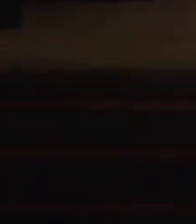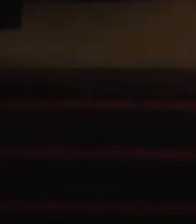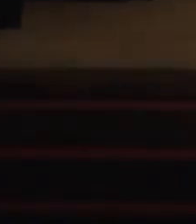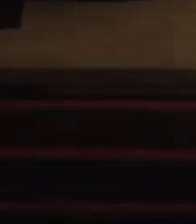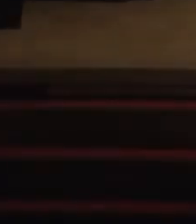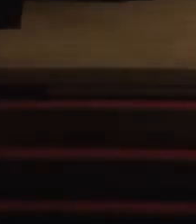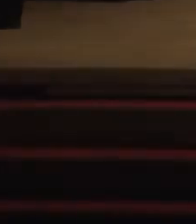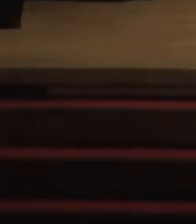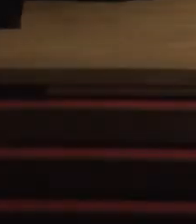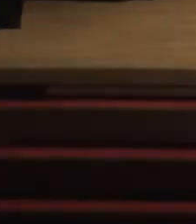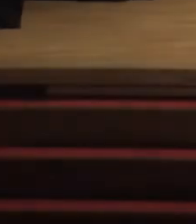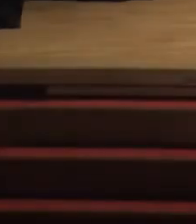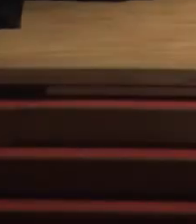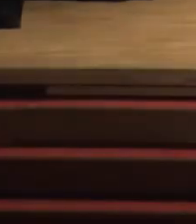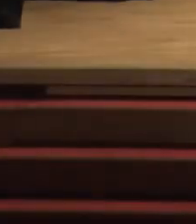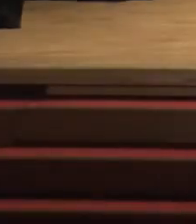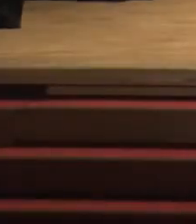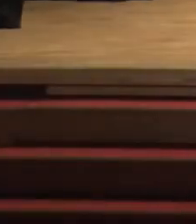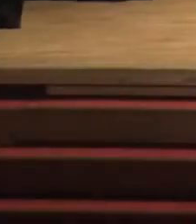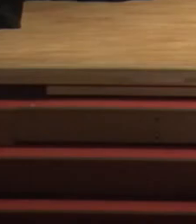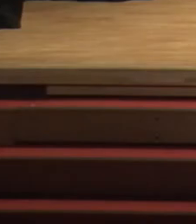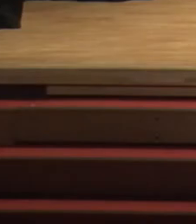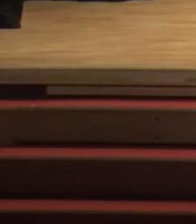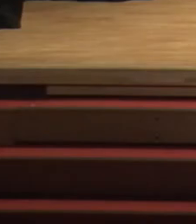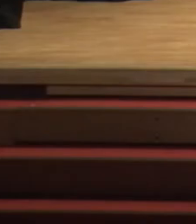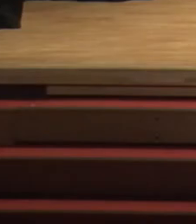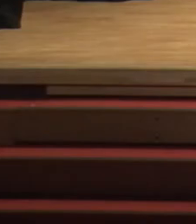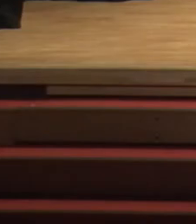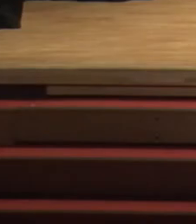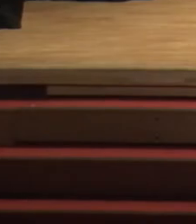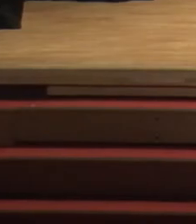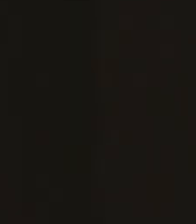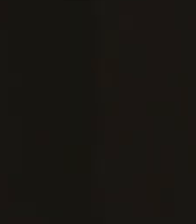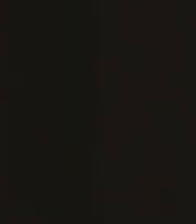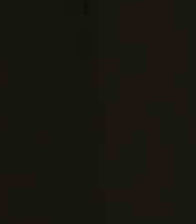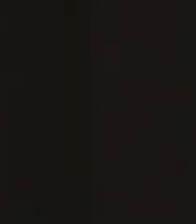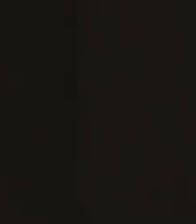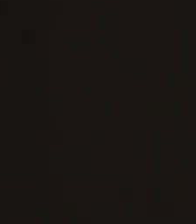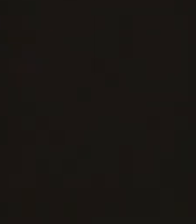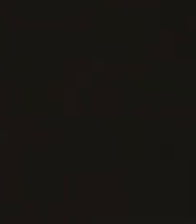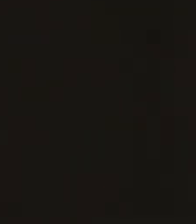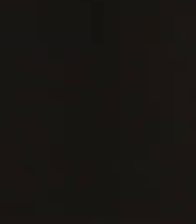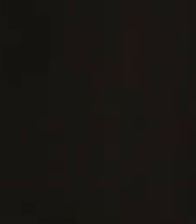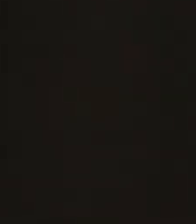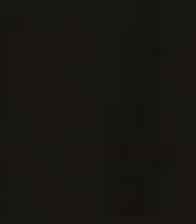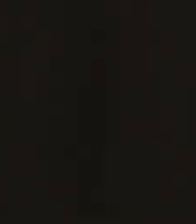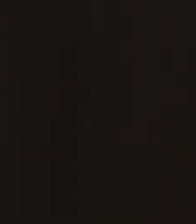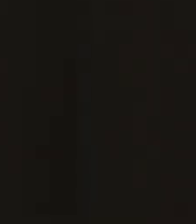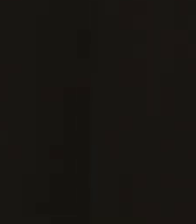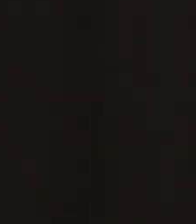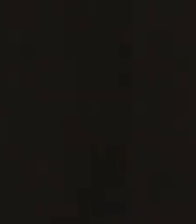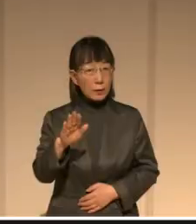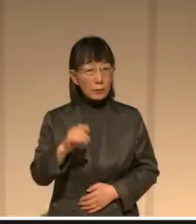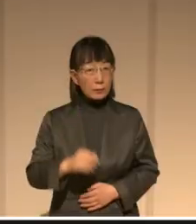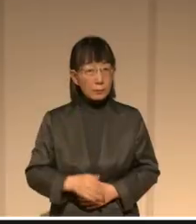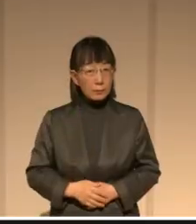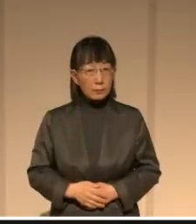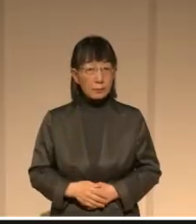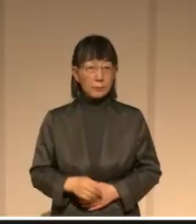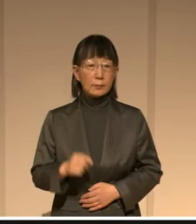さあということで神原さんと和合さんのダンスをご覧いただきましたこの後に3人で